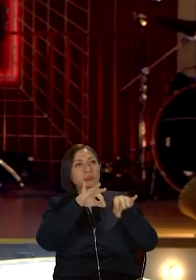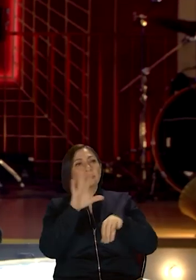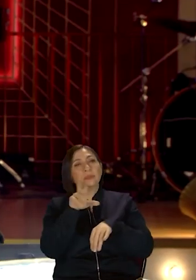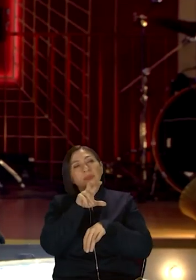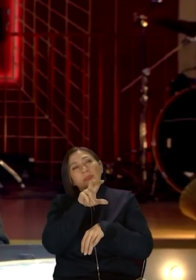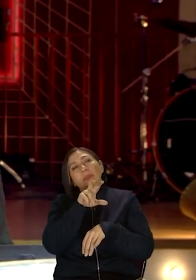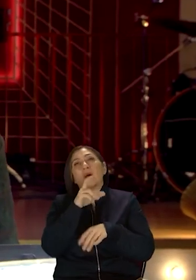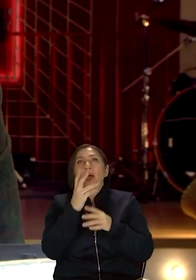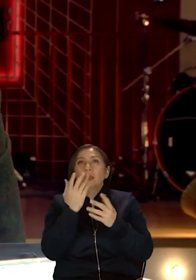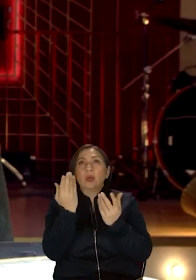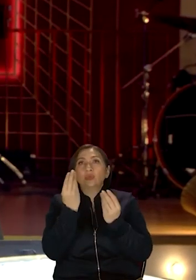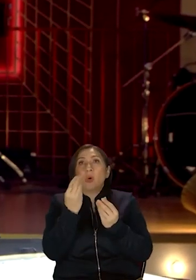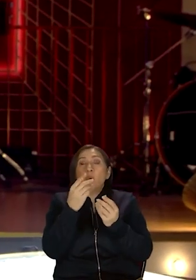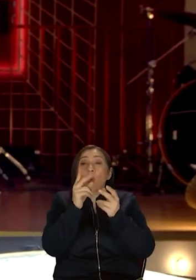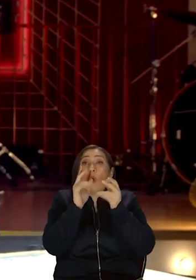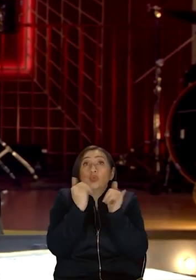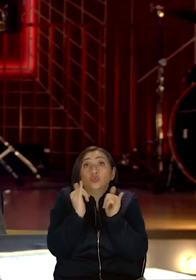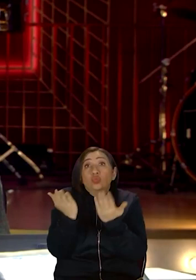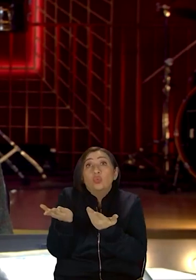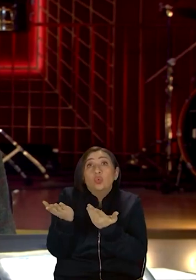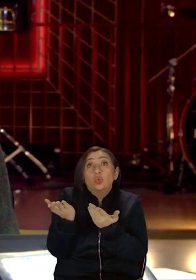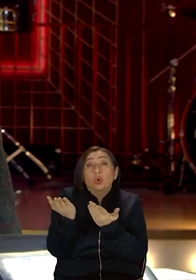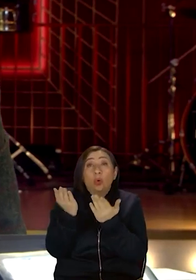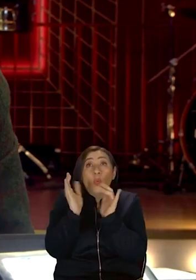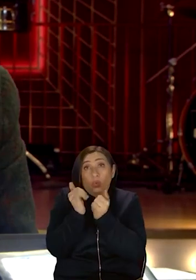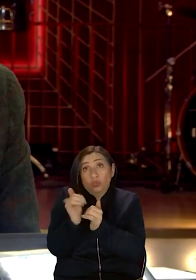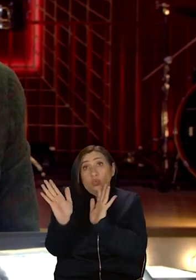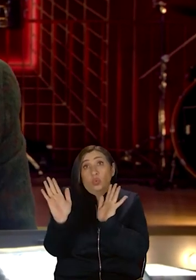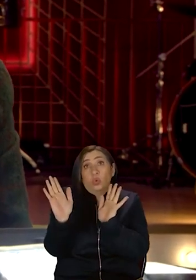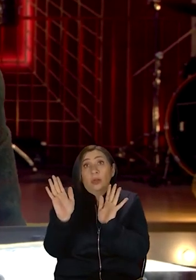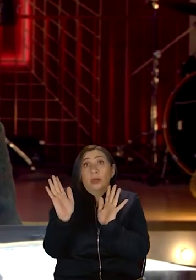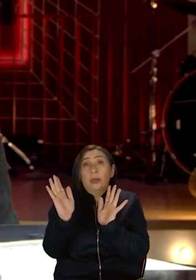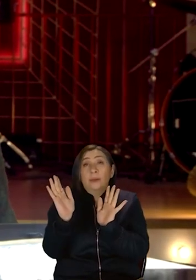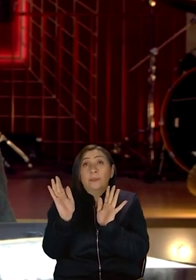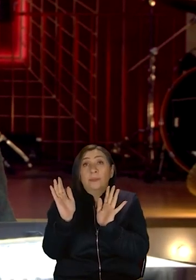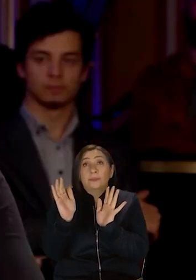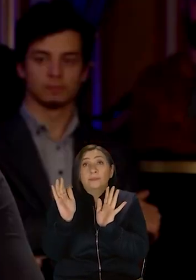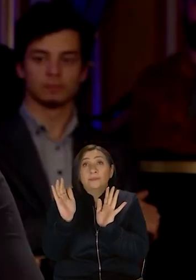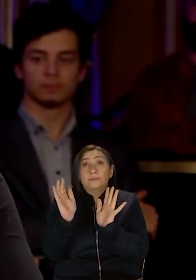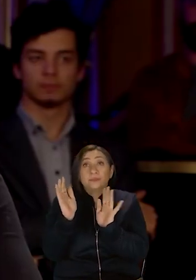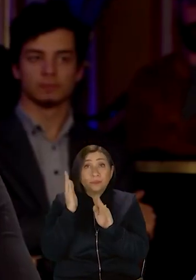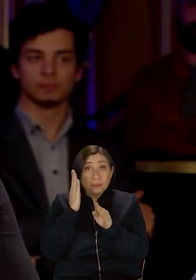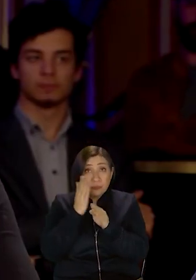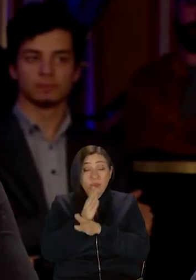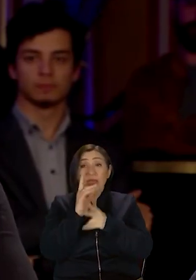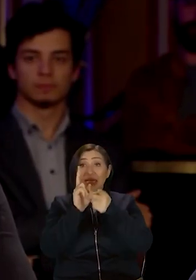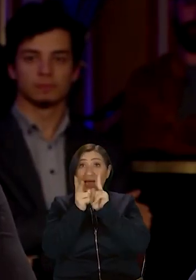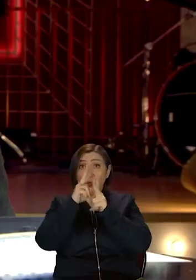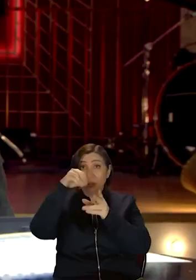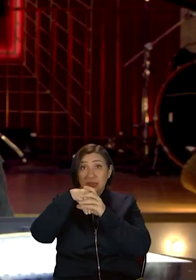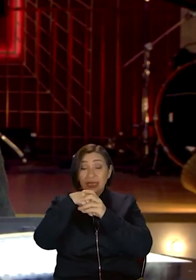bakıyorsun. Yani oyuncu aslında, değil mi? Yani şeyde de hakikaten